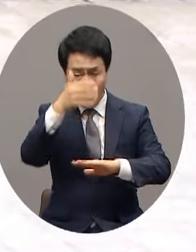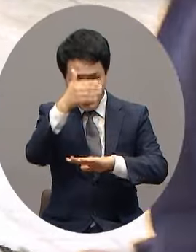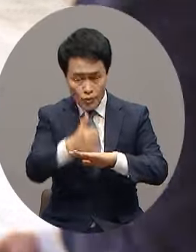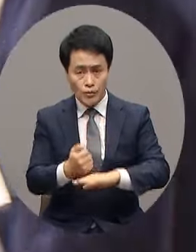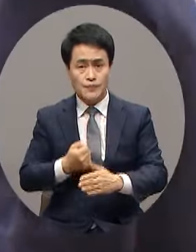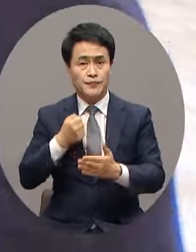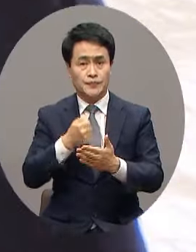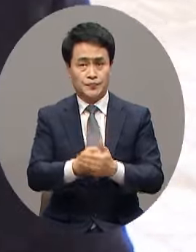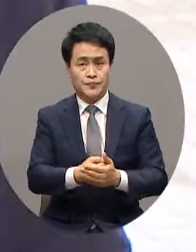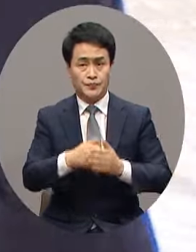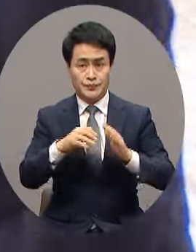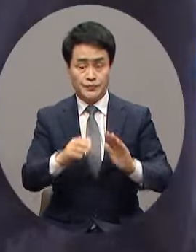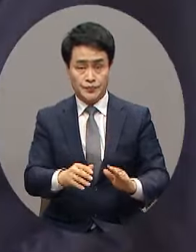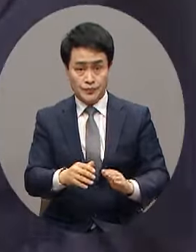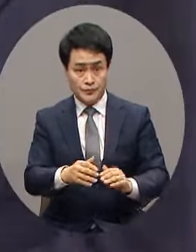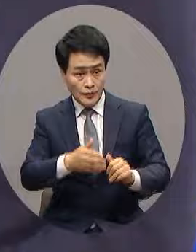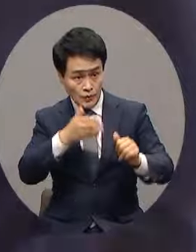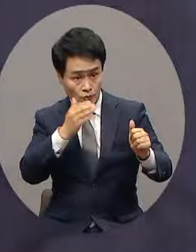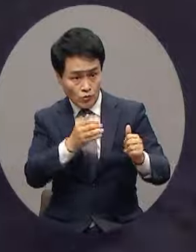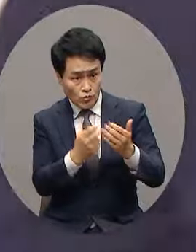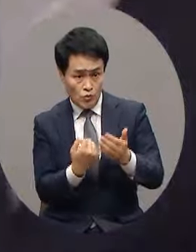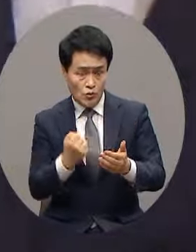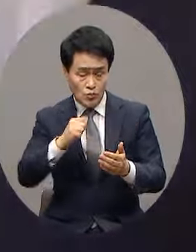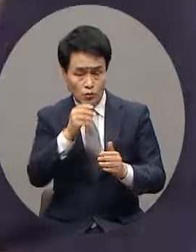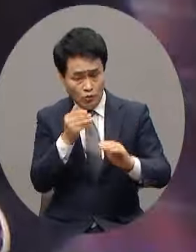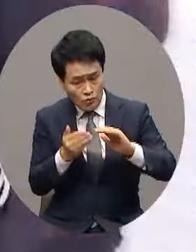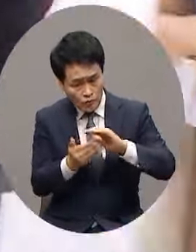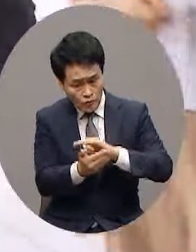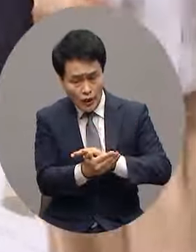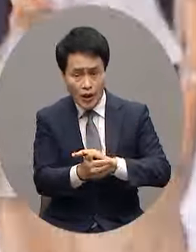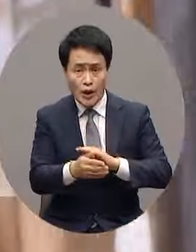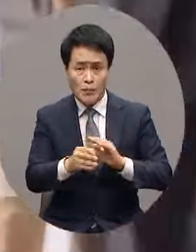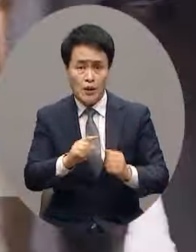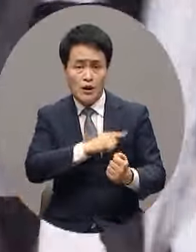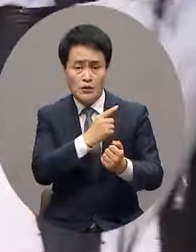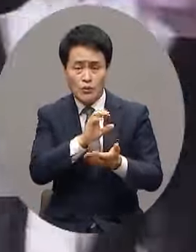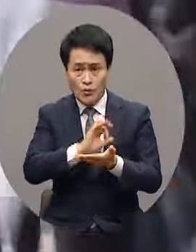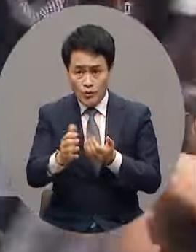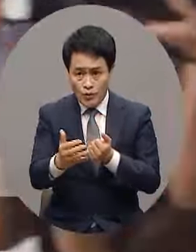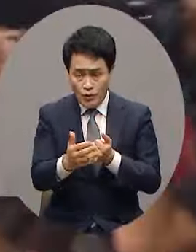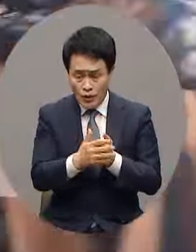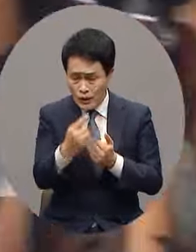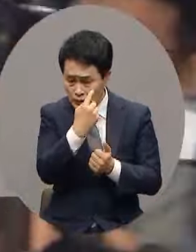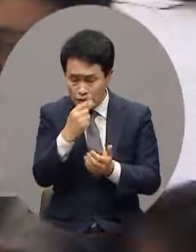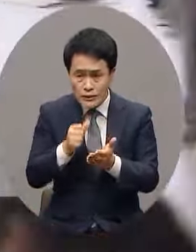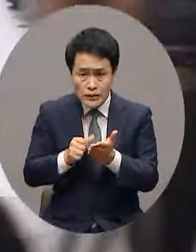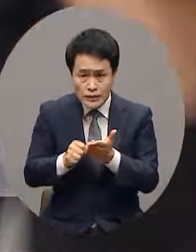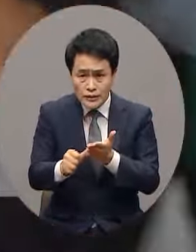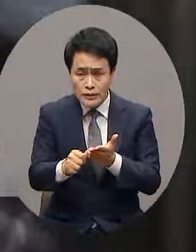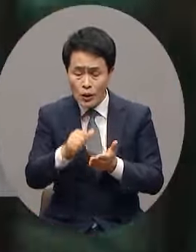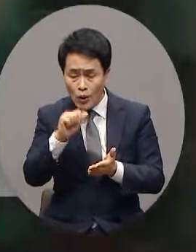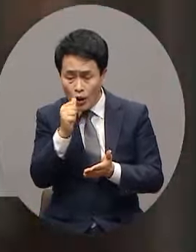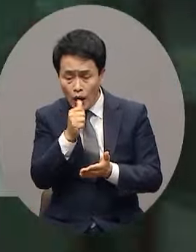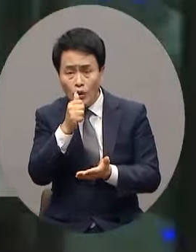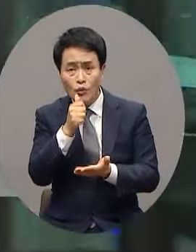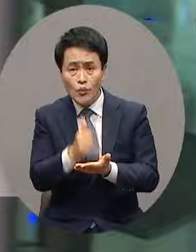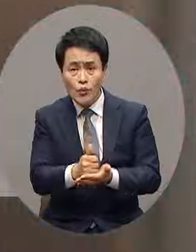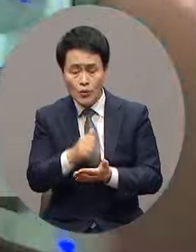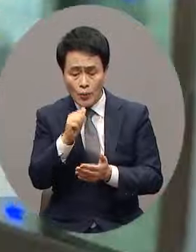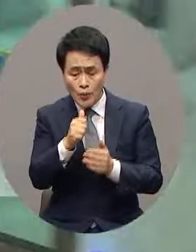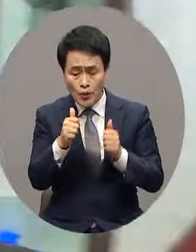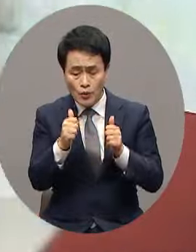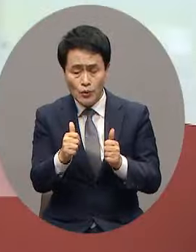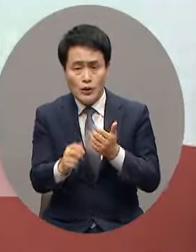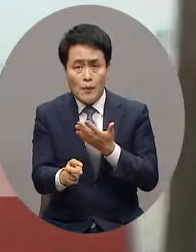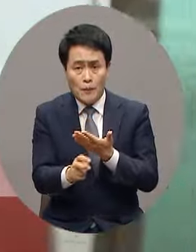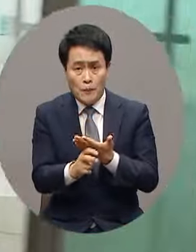나왔습니다. 청탁금지법 위반, 뇌물수수, 직권남용, 증거인멸, 알선수재, 변호사법